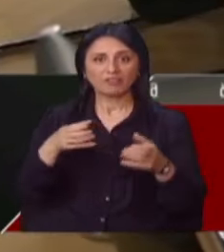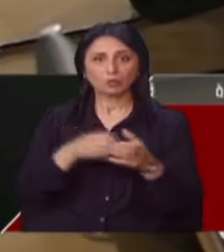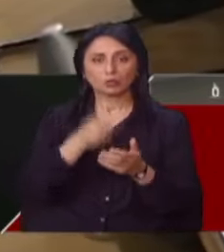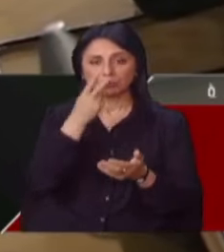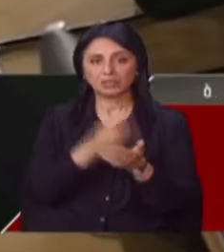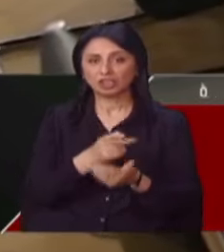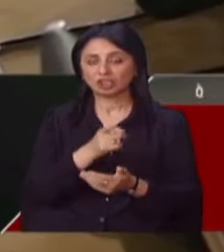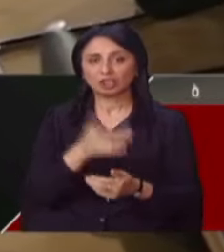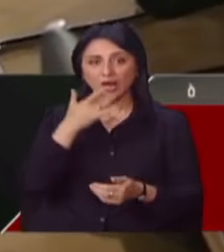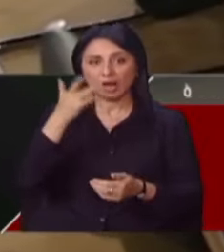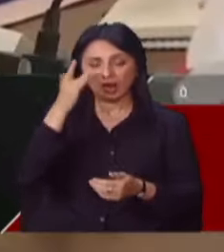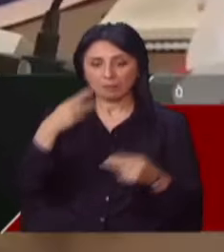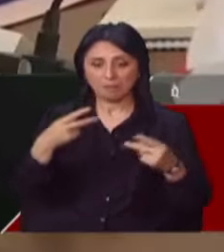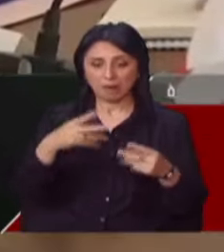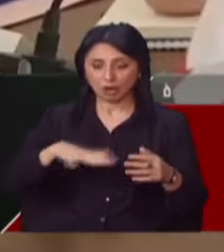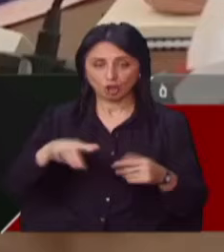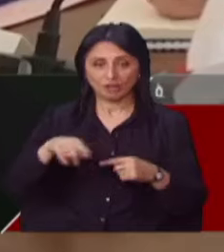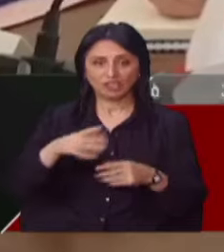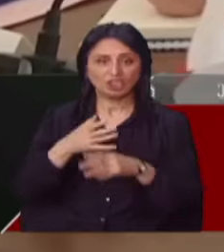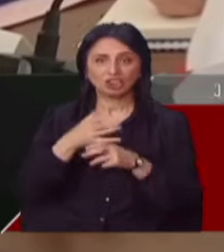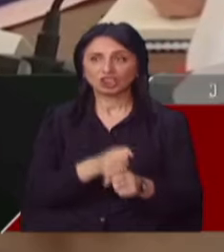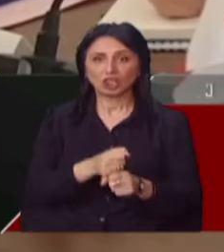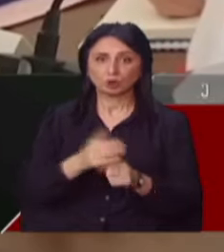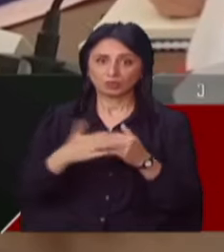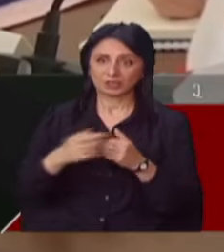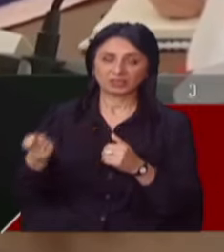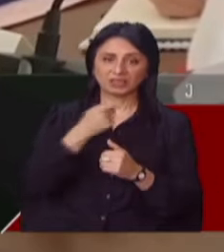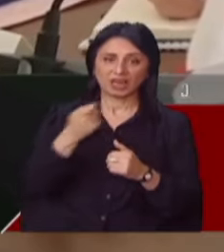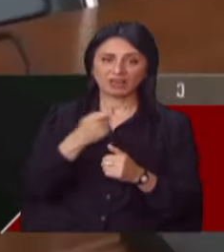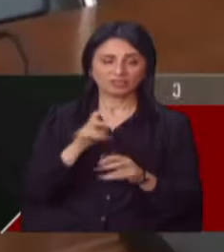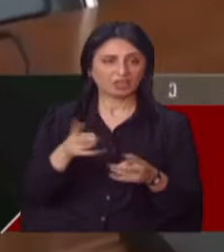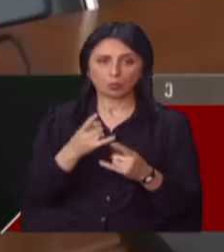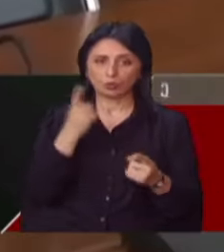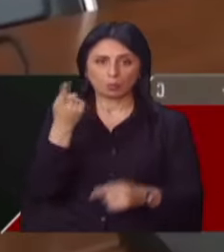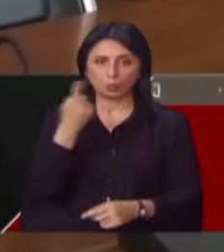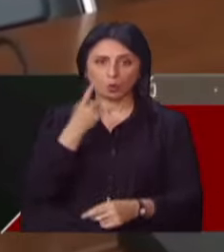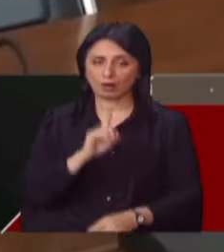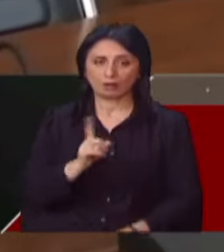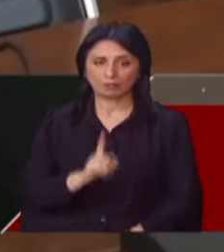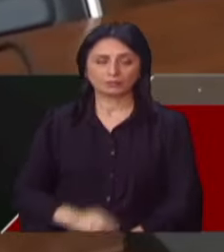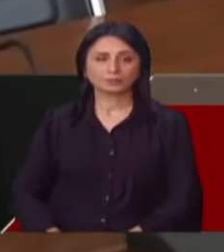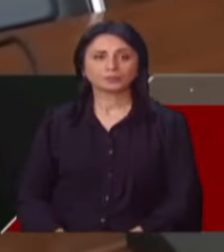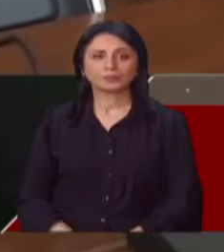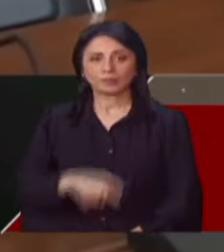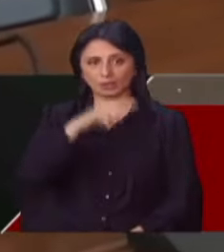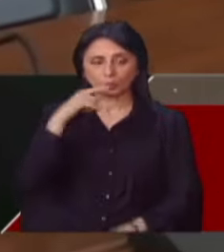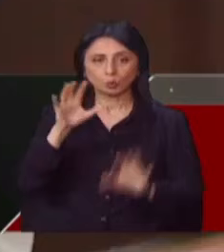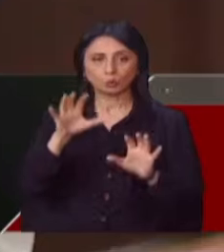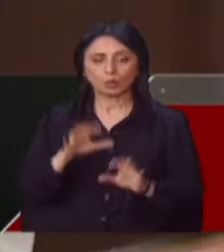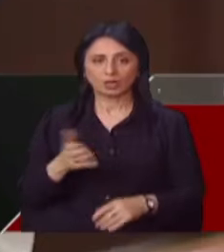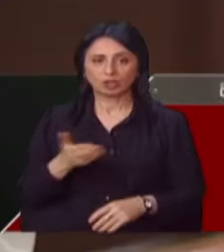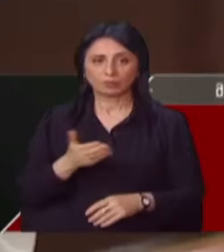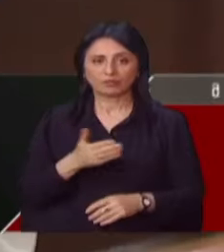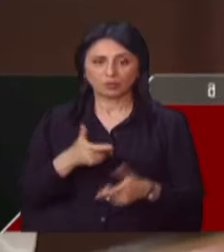კი მიაჩნიათ, რომ ამერიკა პარტნიორ ქვეყანას შეზღუდვებით და სანქციებით არ უნდა ემუქრებოდეს. რუსული კანონი,